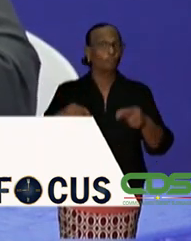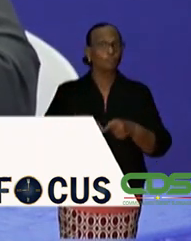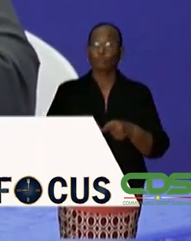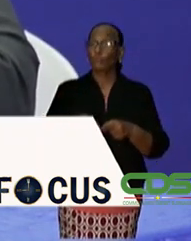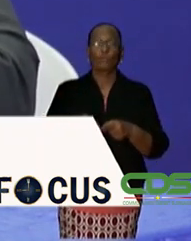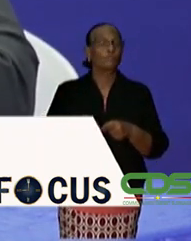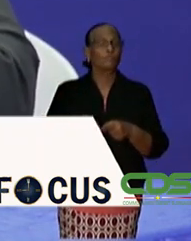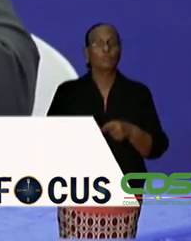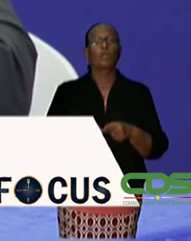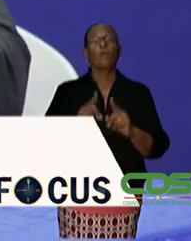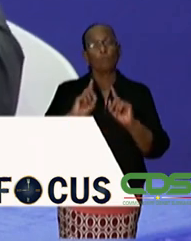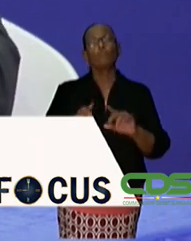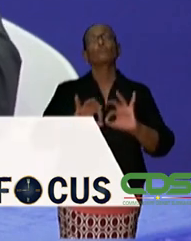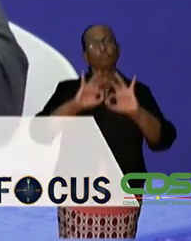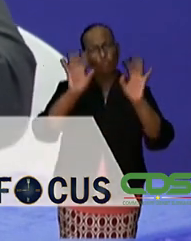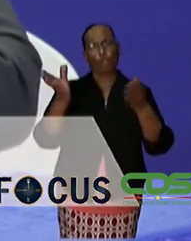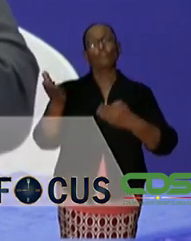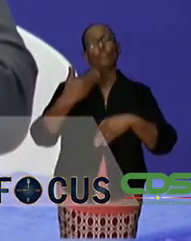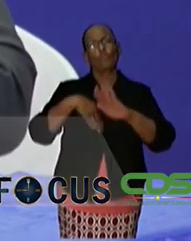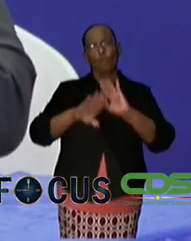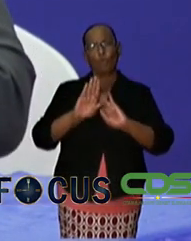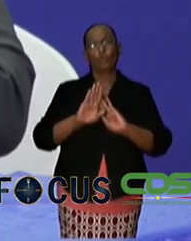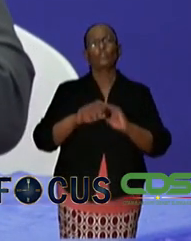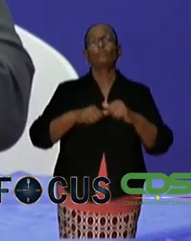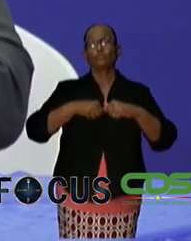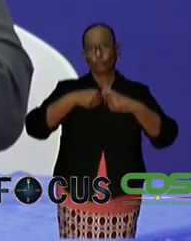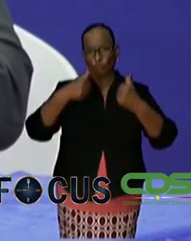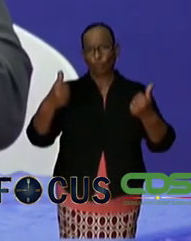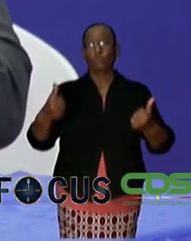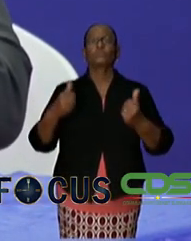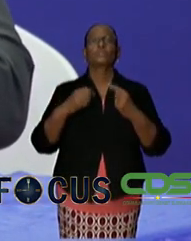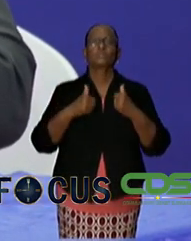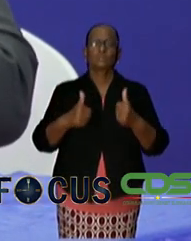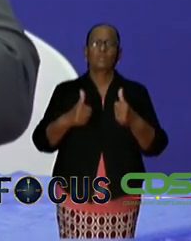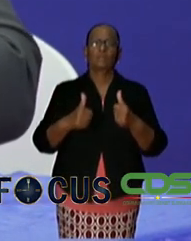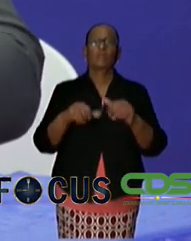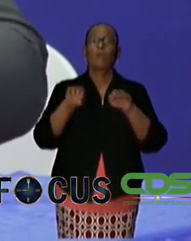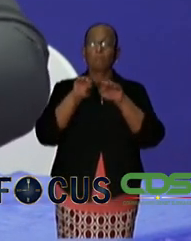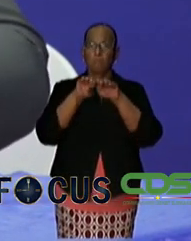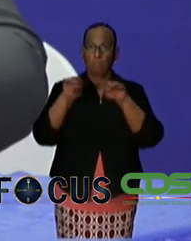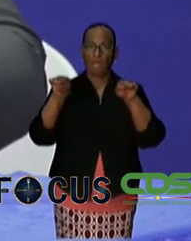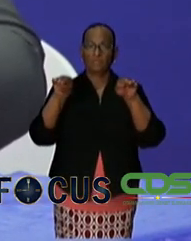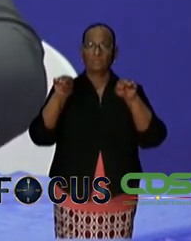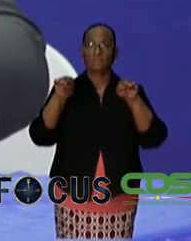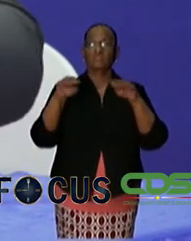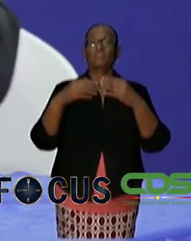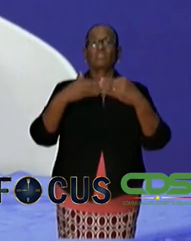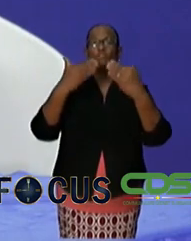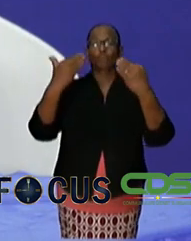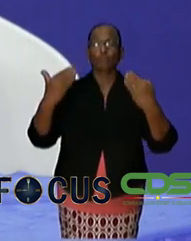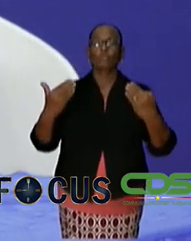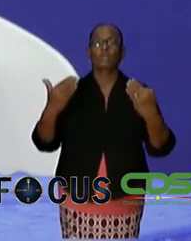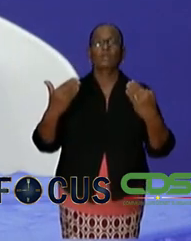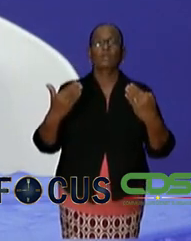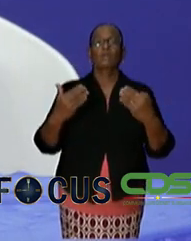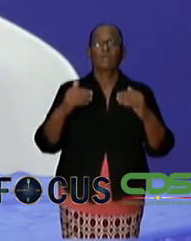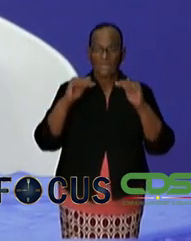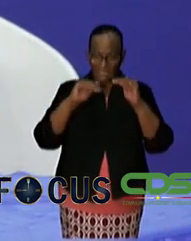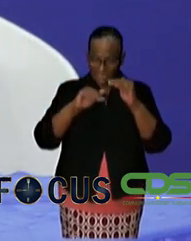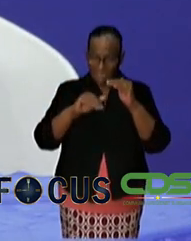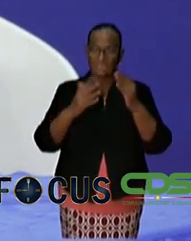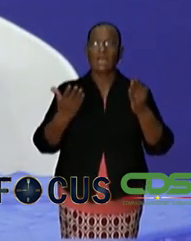die opgehelderd moeten worden, dat klaarheid gebracht moet worden op basis van natuurlijk inzage